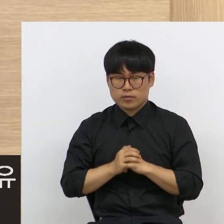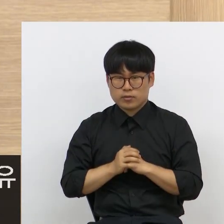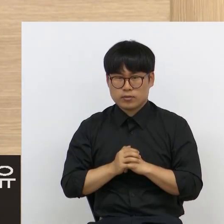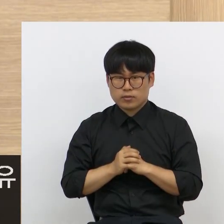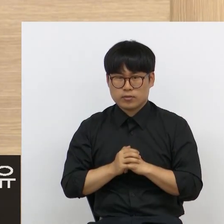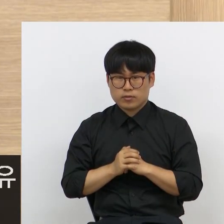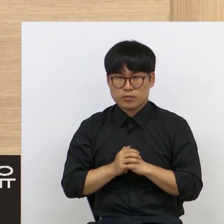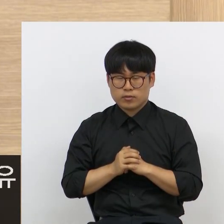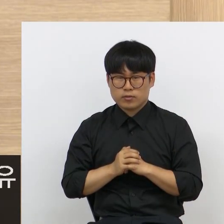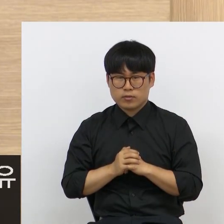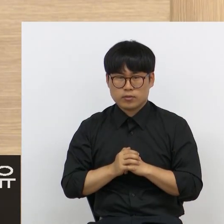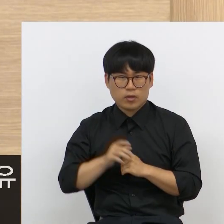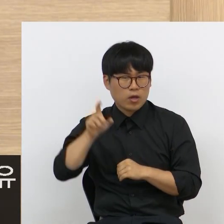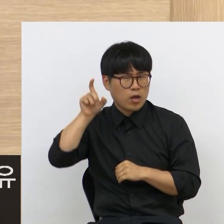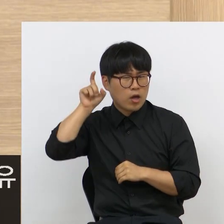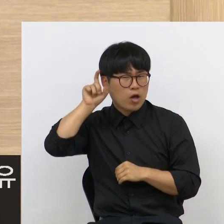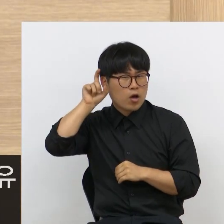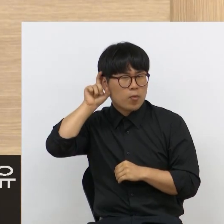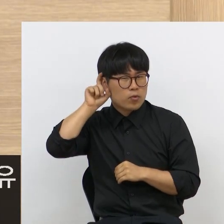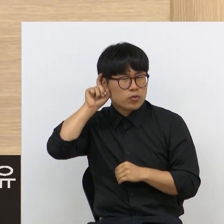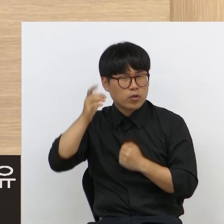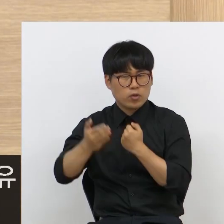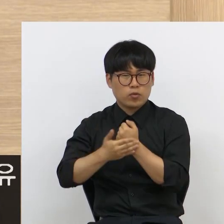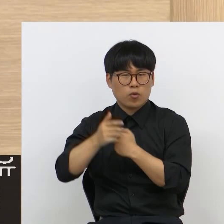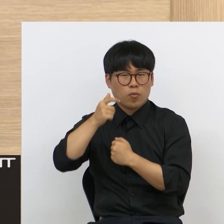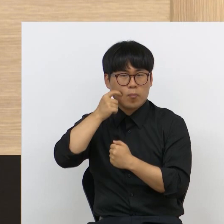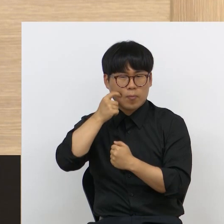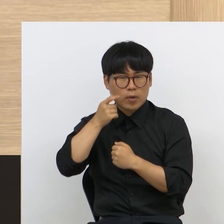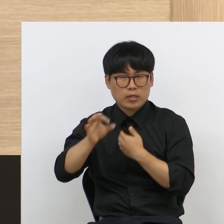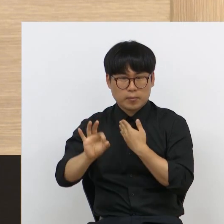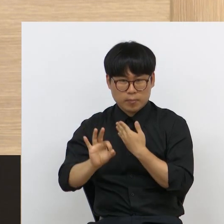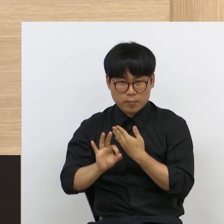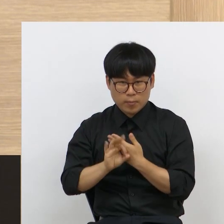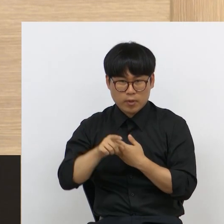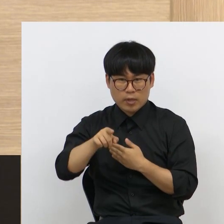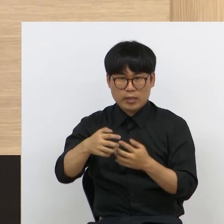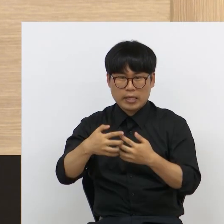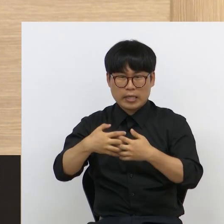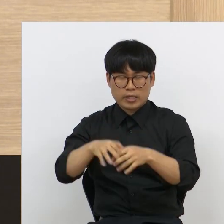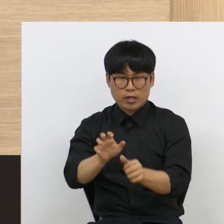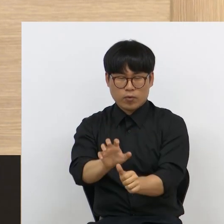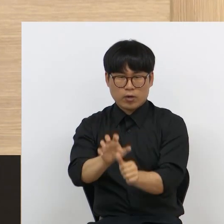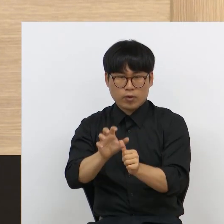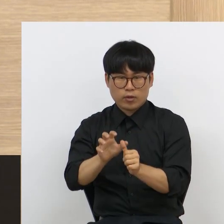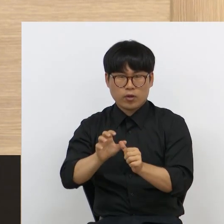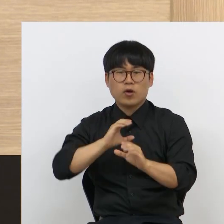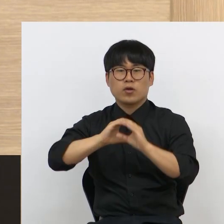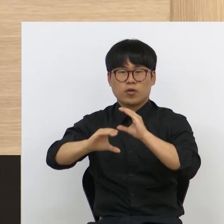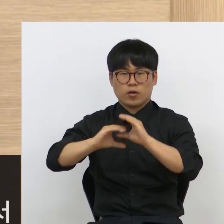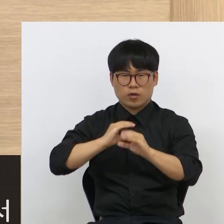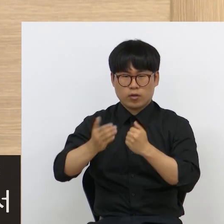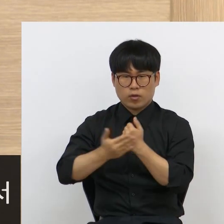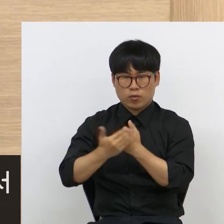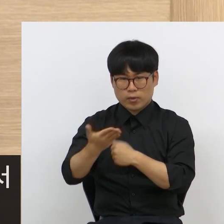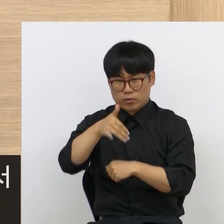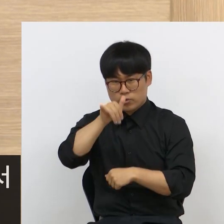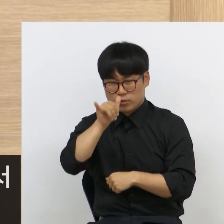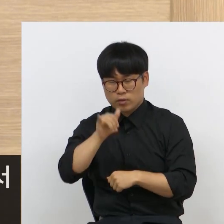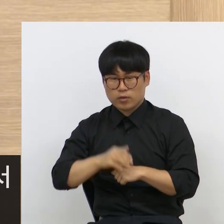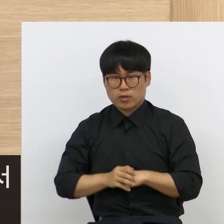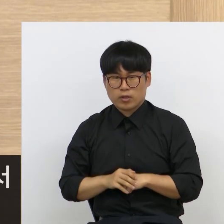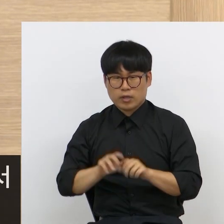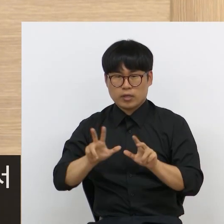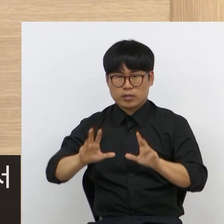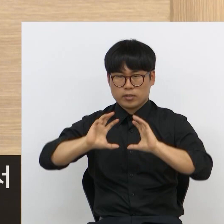어른이 보청기로는 도움이 안 되기 때문에 결국은 이 기계를 통해서 의사소통을 하는데 도움을 받을 수 있어서 현재